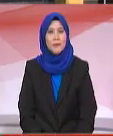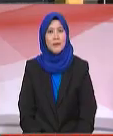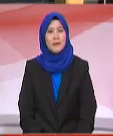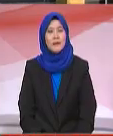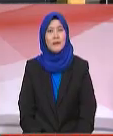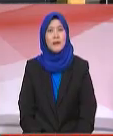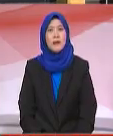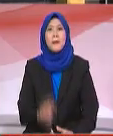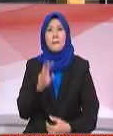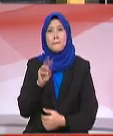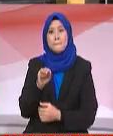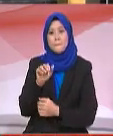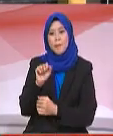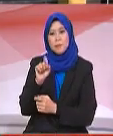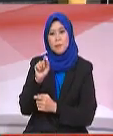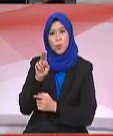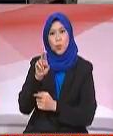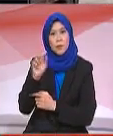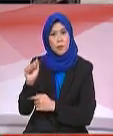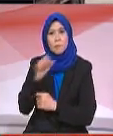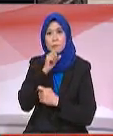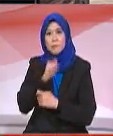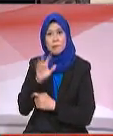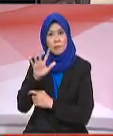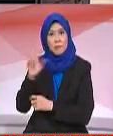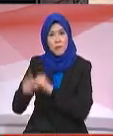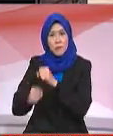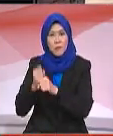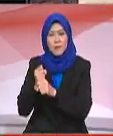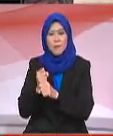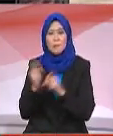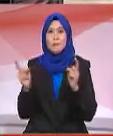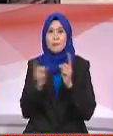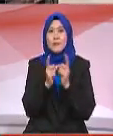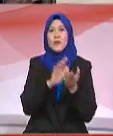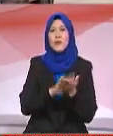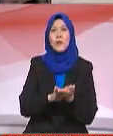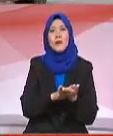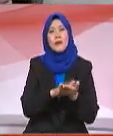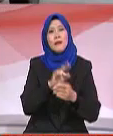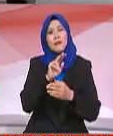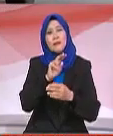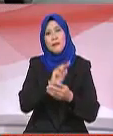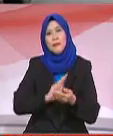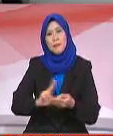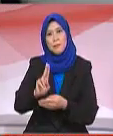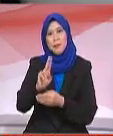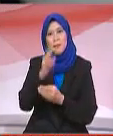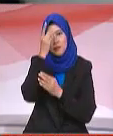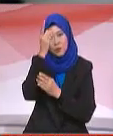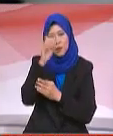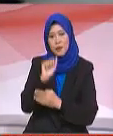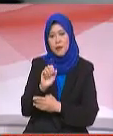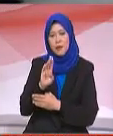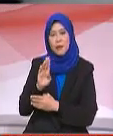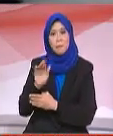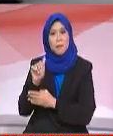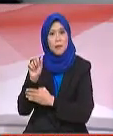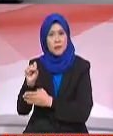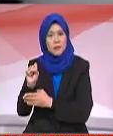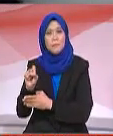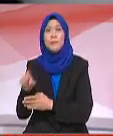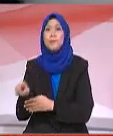Sementara itu, Mastura Muhammad, 51 tahun, yang ditemui di Sekolah Menengah Kebangsaan Agama Dato' Abbas Kuala Nerus Perla